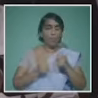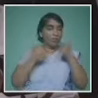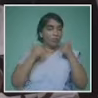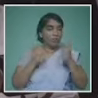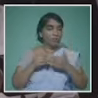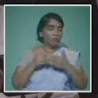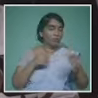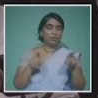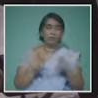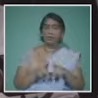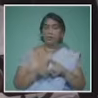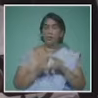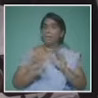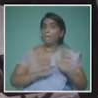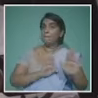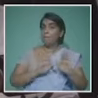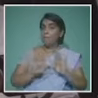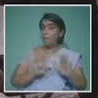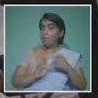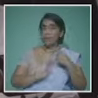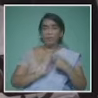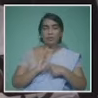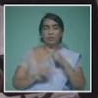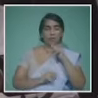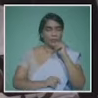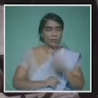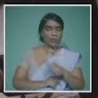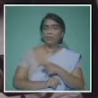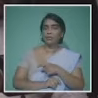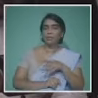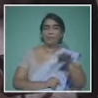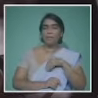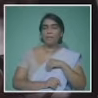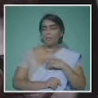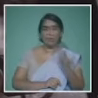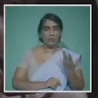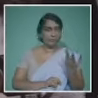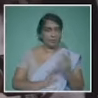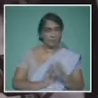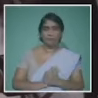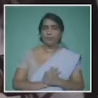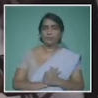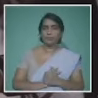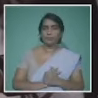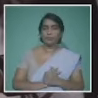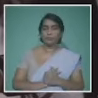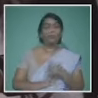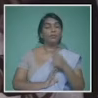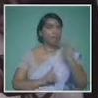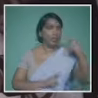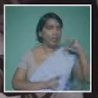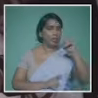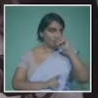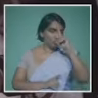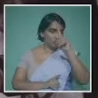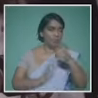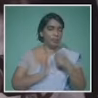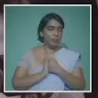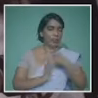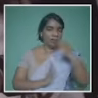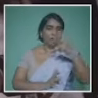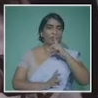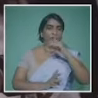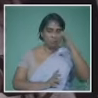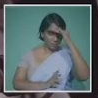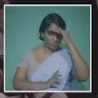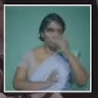ප්‍රමිතීන්ට අනුකූලව පාලනය වන රටක් හැටියට කිසිසේත් පිළිගන්න පුළුවන් කමක් නැහැ. ගිය සතියේ ගරු නියෝජ්‍ය